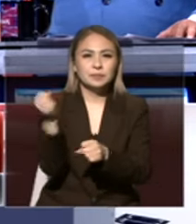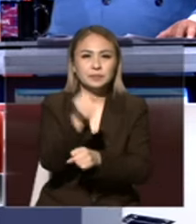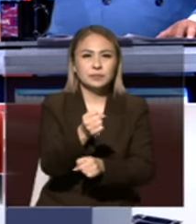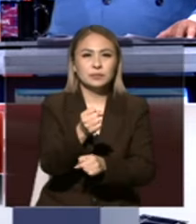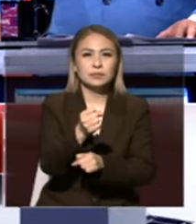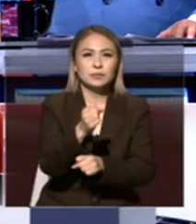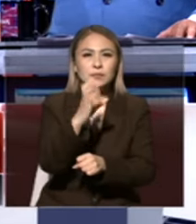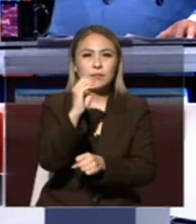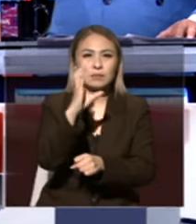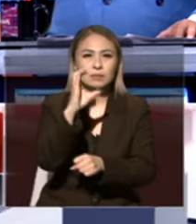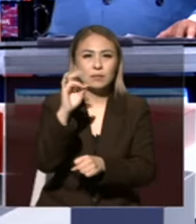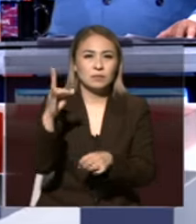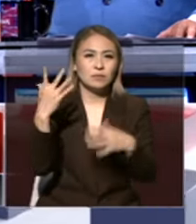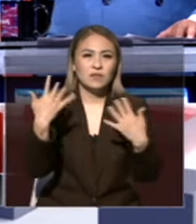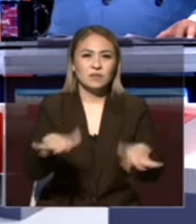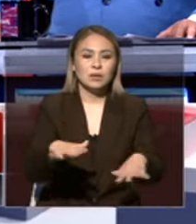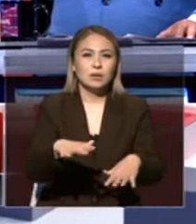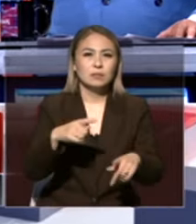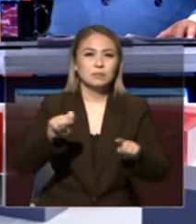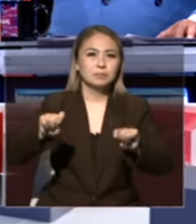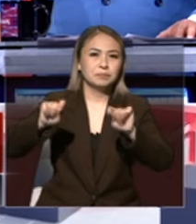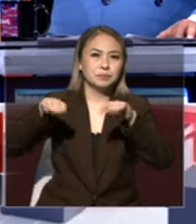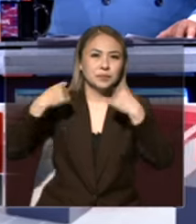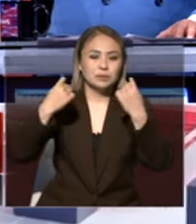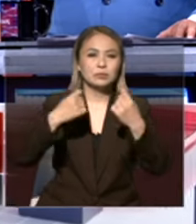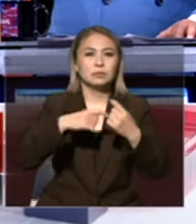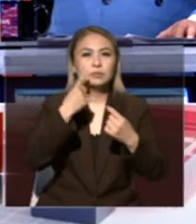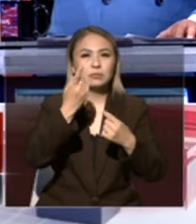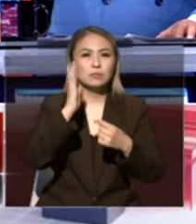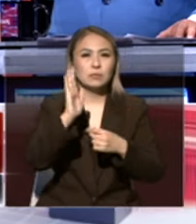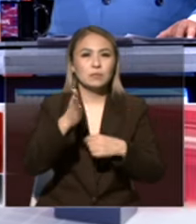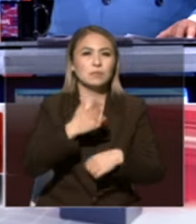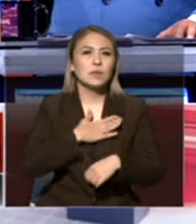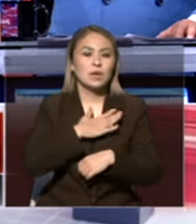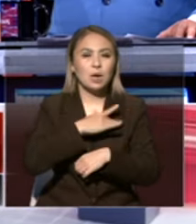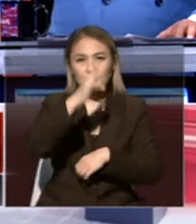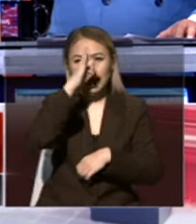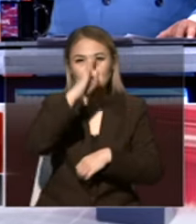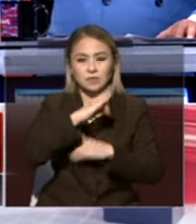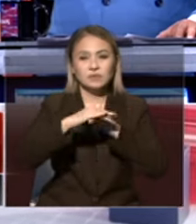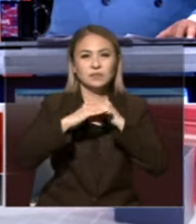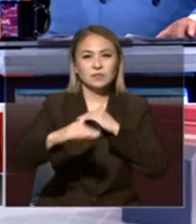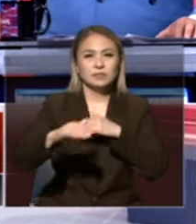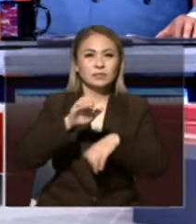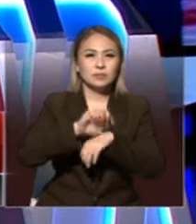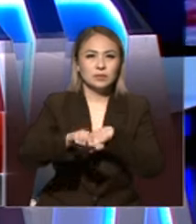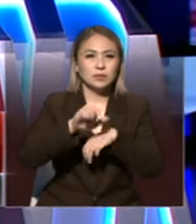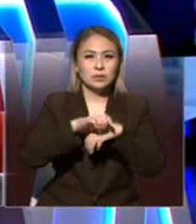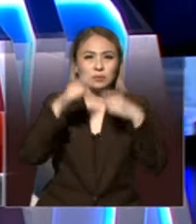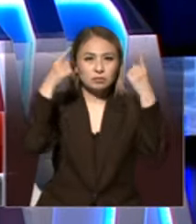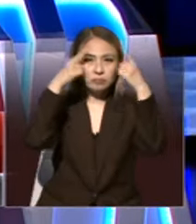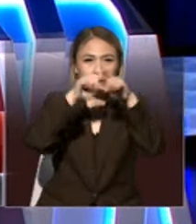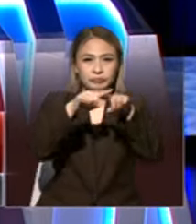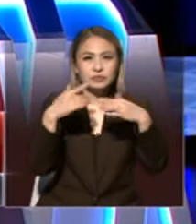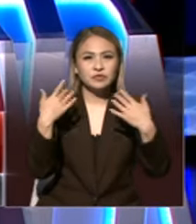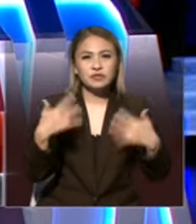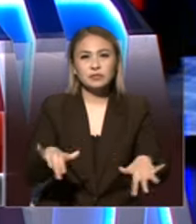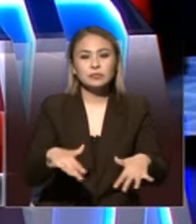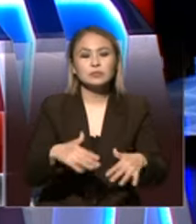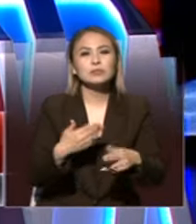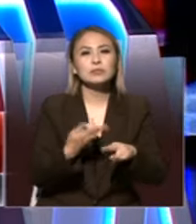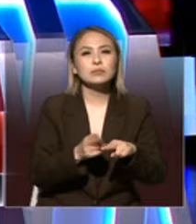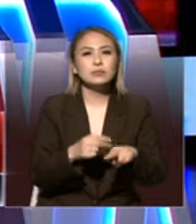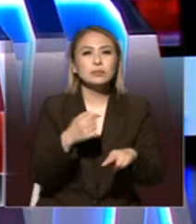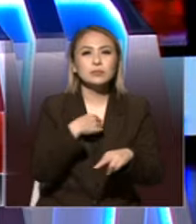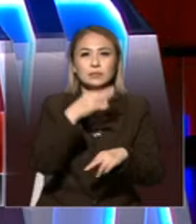есіл деп жазып қояды, бітті. Алады да бізге сатады, сосын айтады, бұл біздің Қазақстанның шығарған өзіміздің техникамыз дейді. Онда